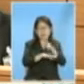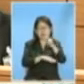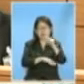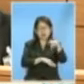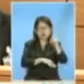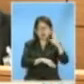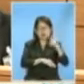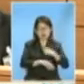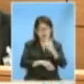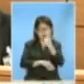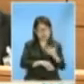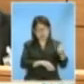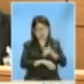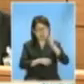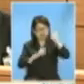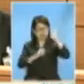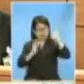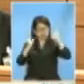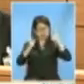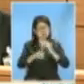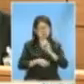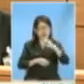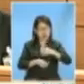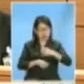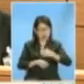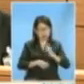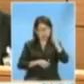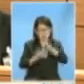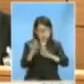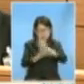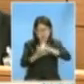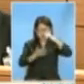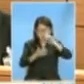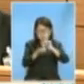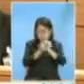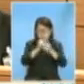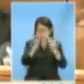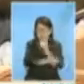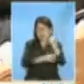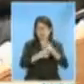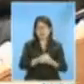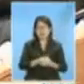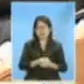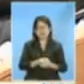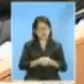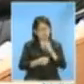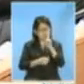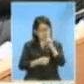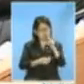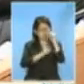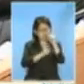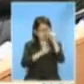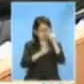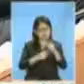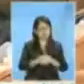ที่เคยพูดในเวทีเสื้อแดงว่าเราจะสร้างรัฐไทยใหม่ไงครับท่านประธานครับนี่นะครับเป็นอันตรายผ